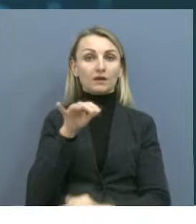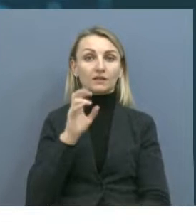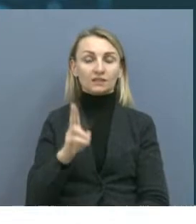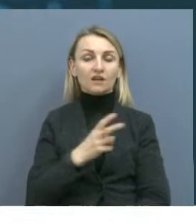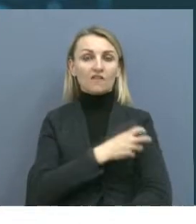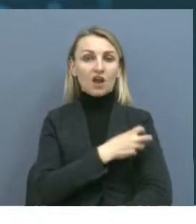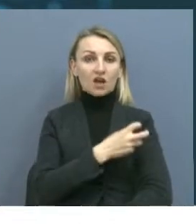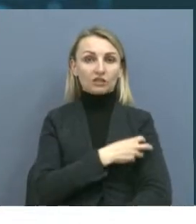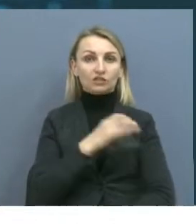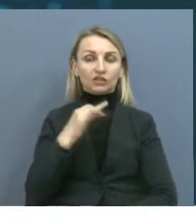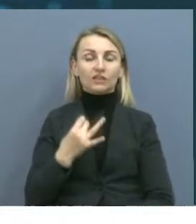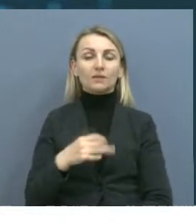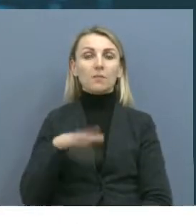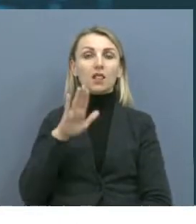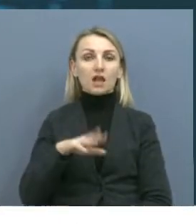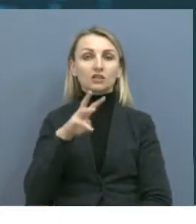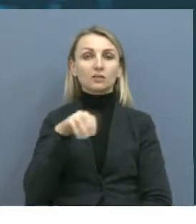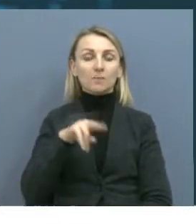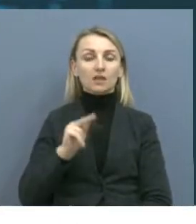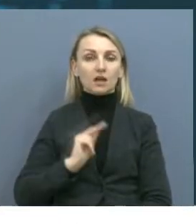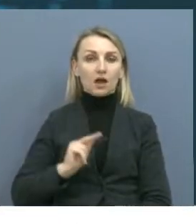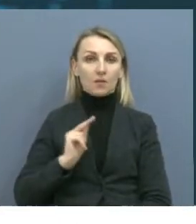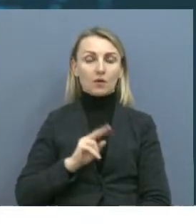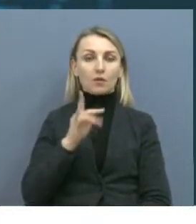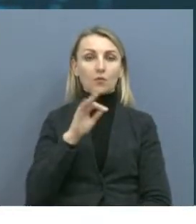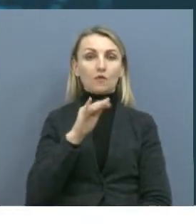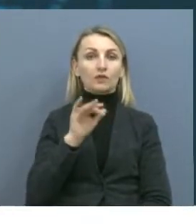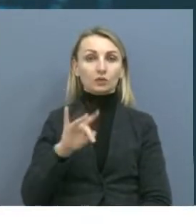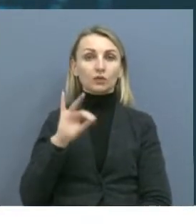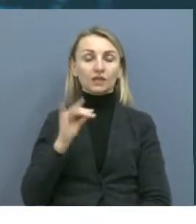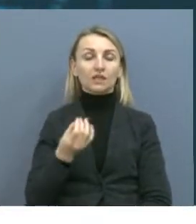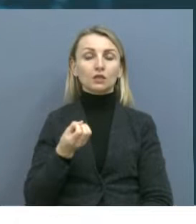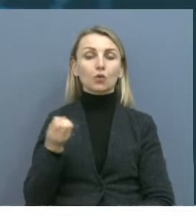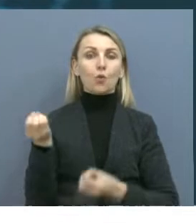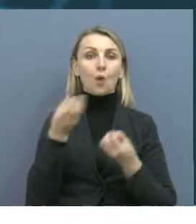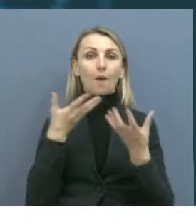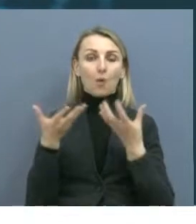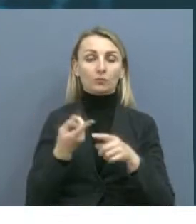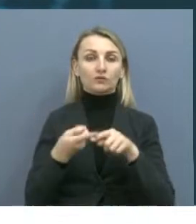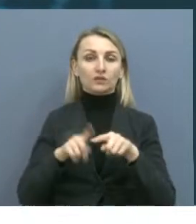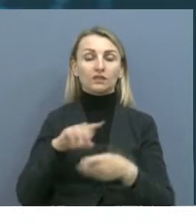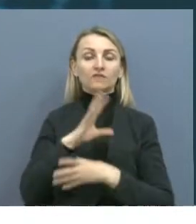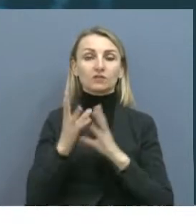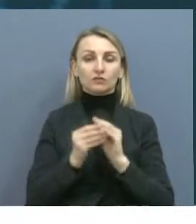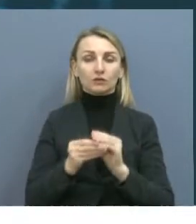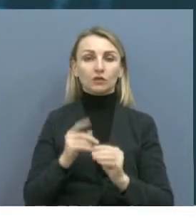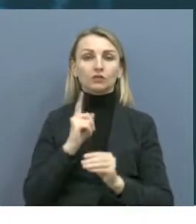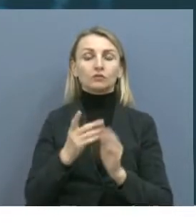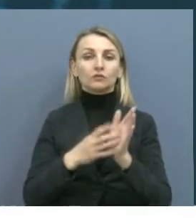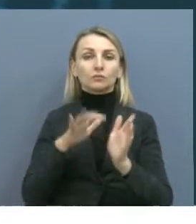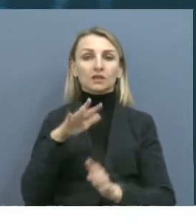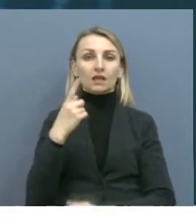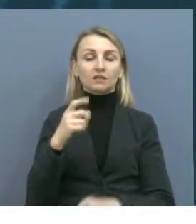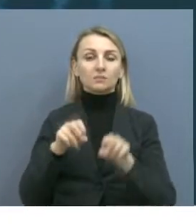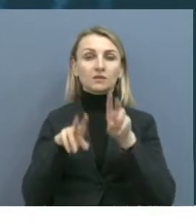средние и младшие медицинские работники провизорных стационаров и скорой помощи. Всего 11951 специалист.